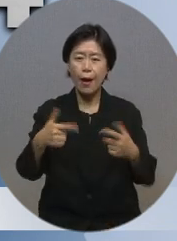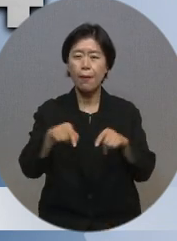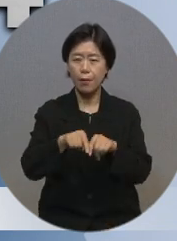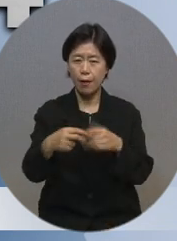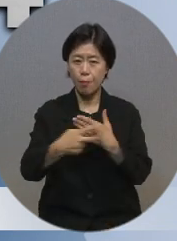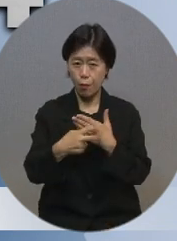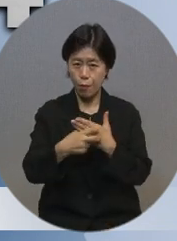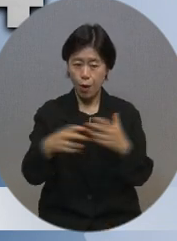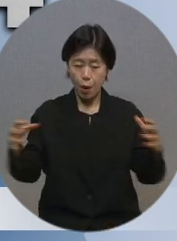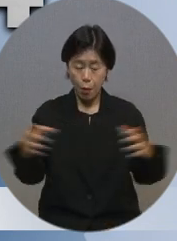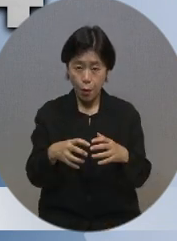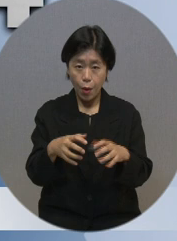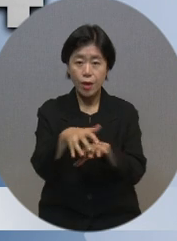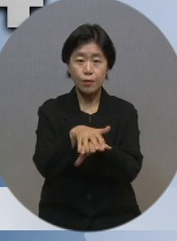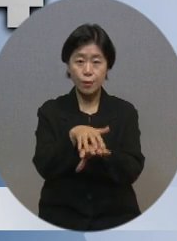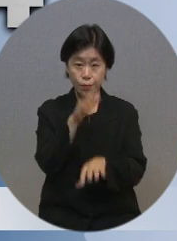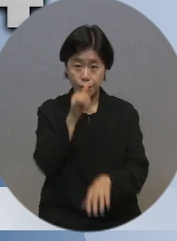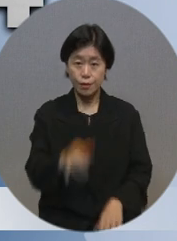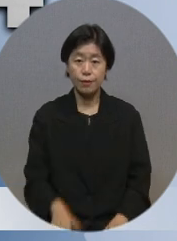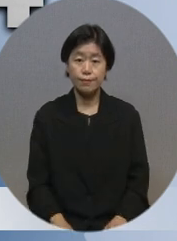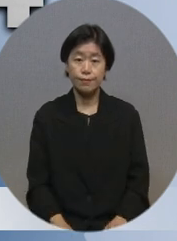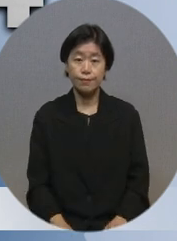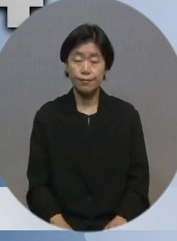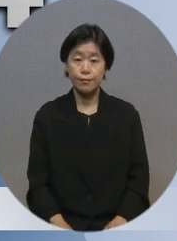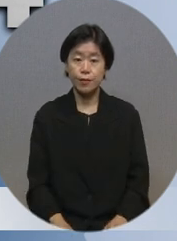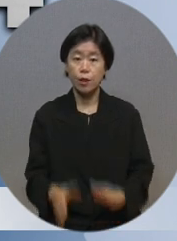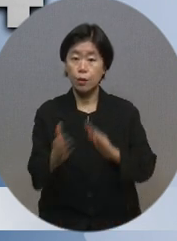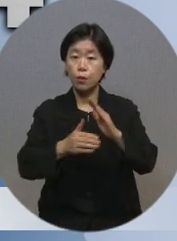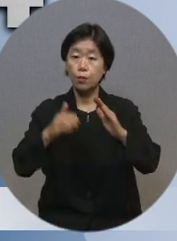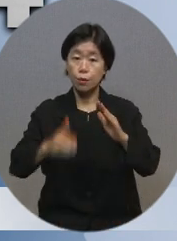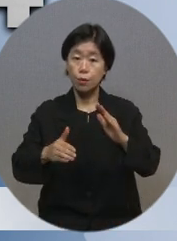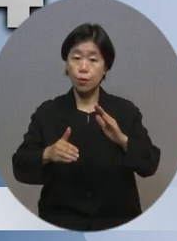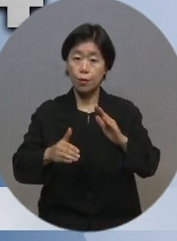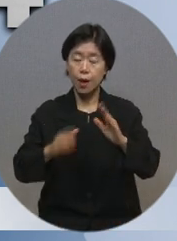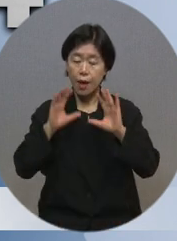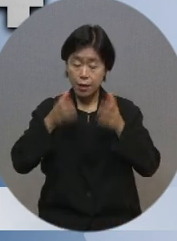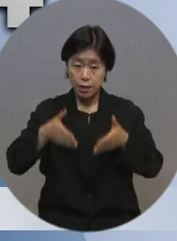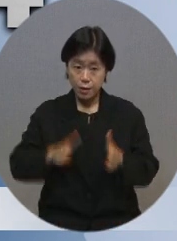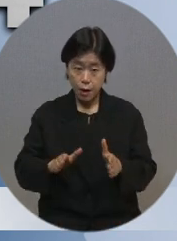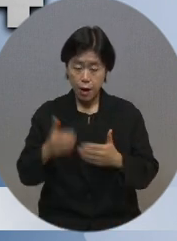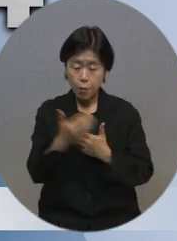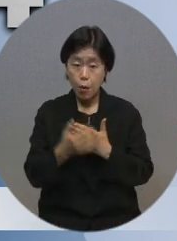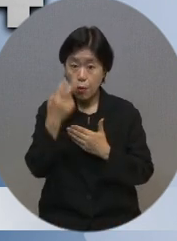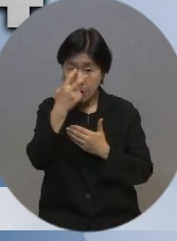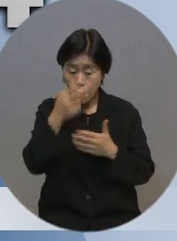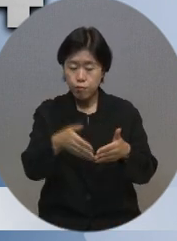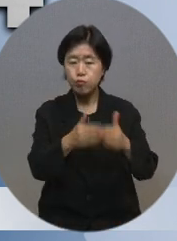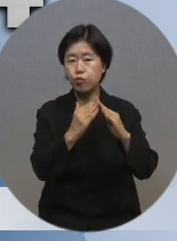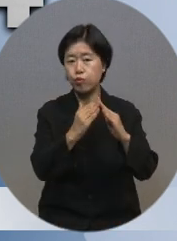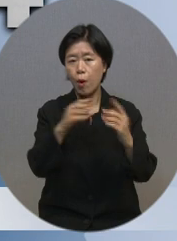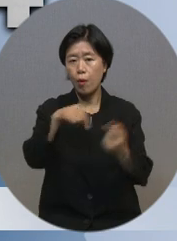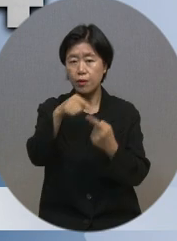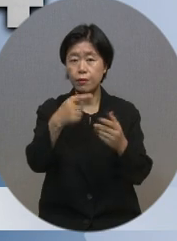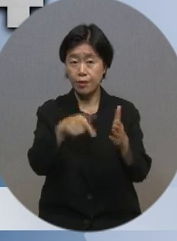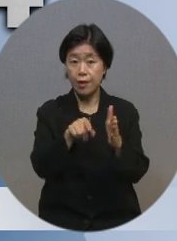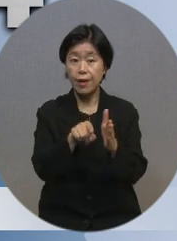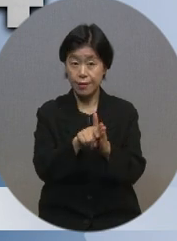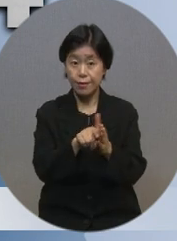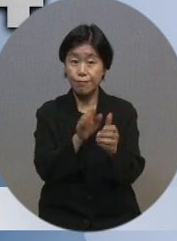협의체를 구성했습니다 지리 상권 공공산후조리원 활성화를 위해 협력하기로 한 건데요 김영재